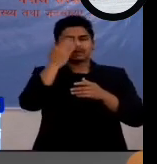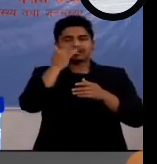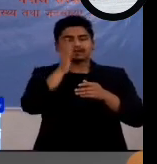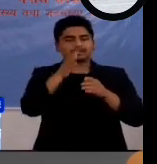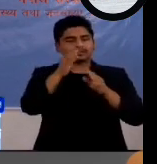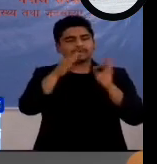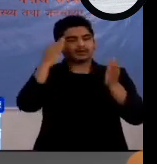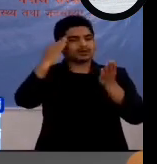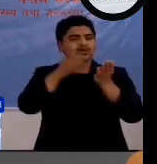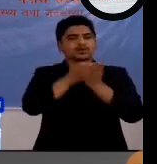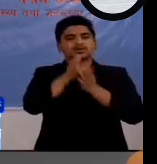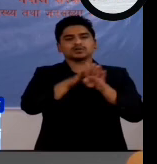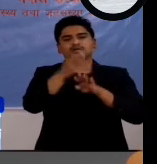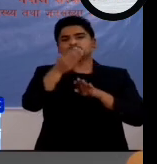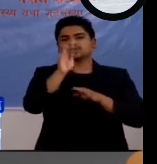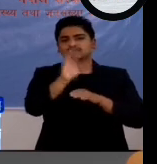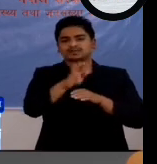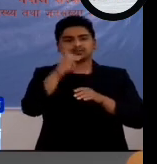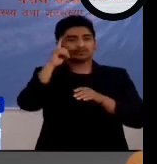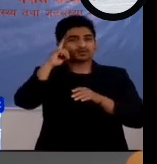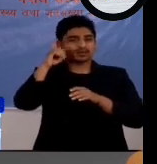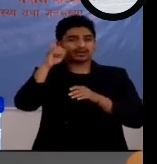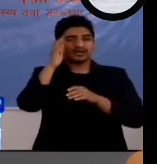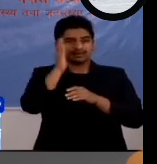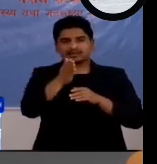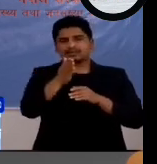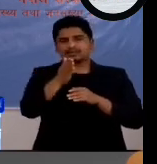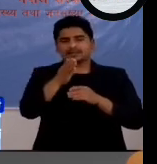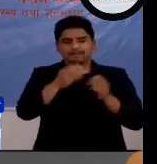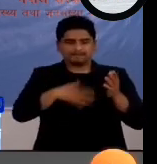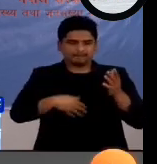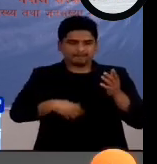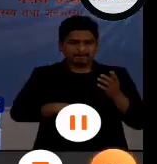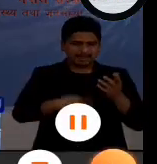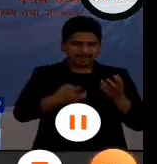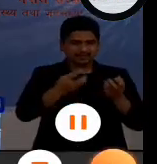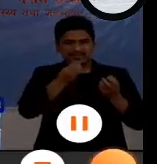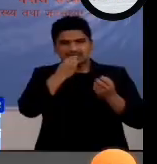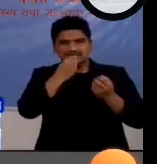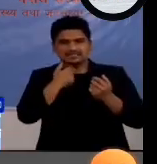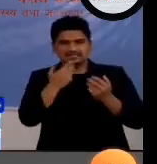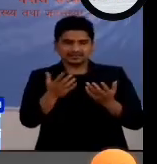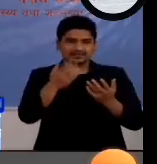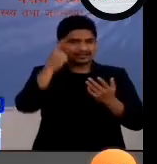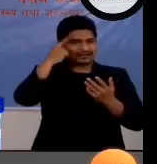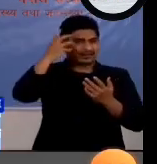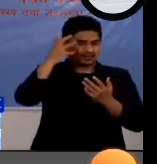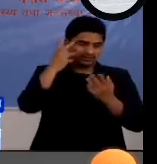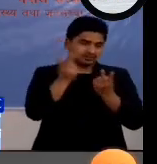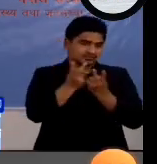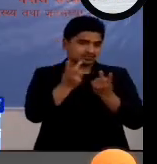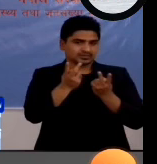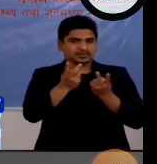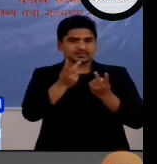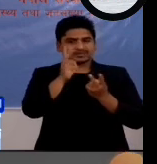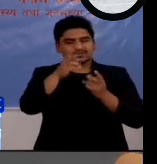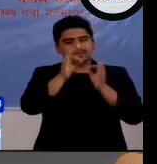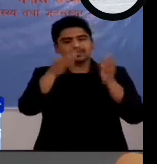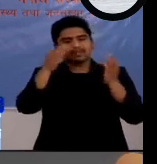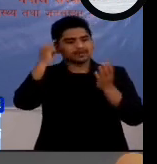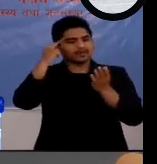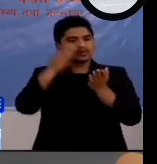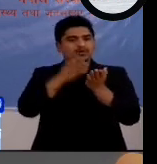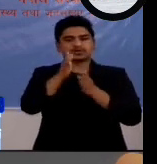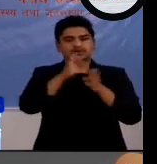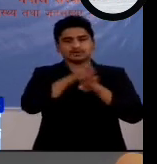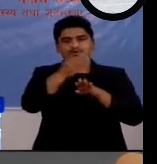विभिन्न खालका लक्षणहरू हुन सक्छन्। बालबालिकाको स्ट्रेस अथवा तनावले गर्दा हुने पेट दुख्ने, खान मन नगर्ने, टाउको दुखे जस्तो गर्ने विभिन्न लक्षणहरू